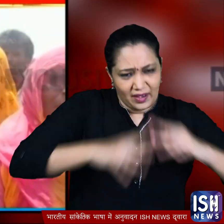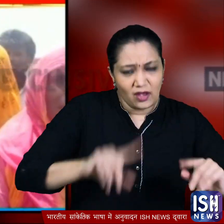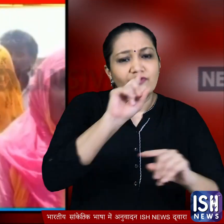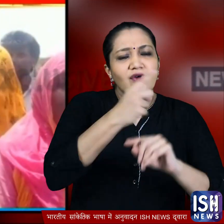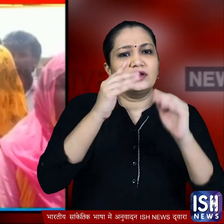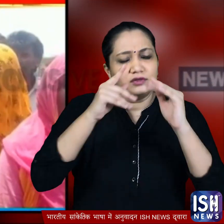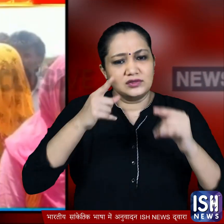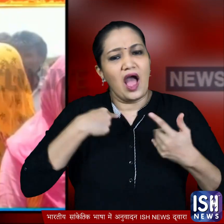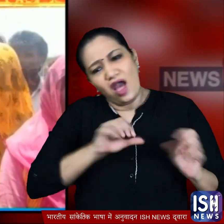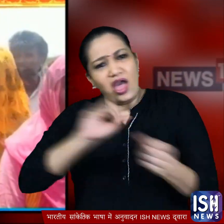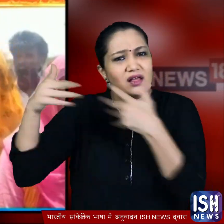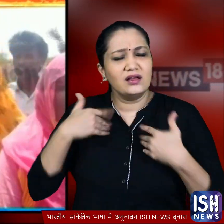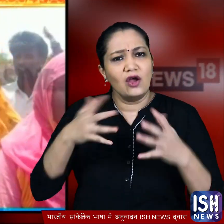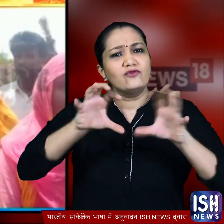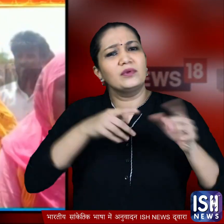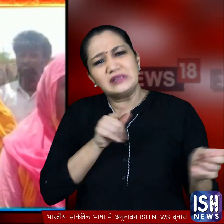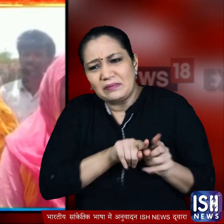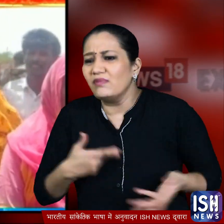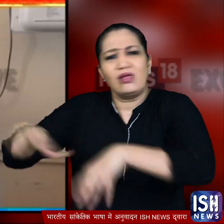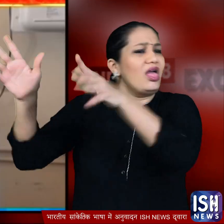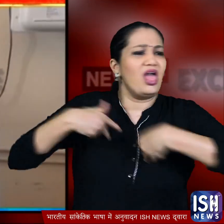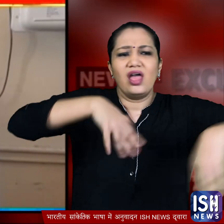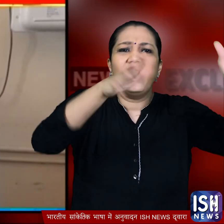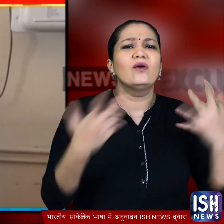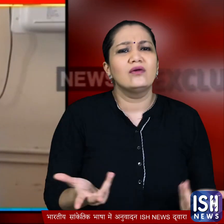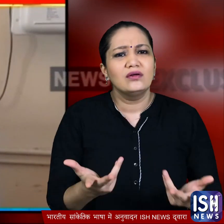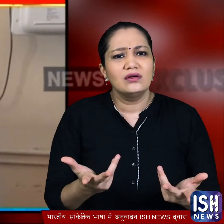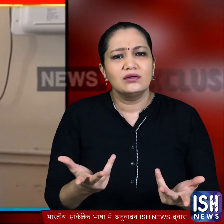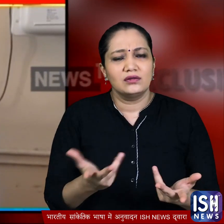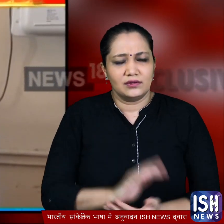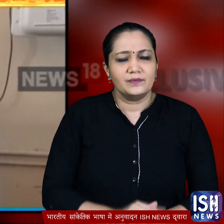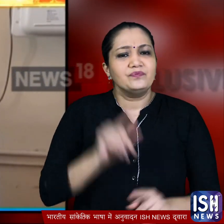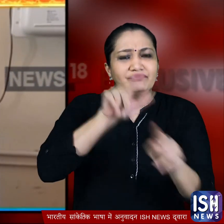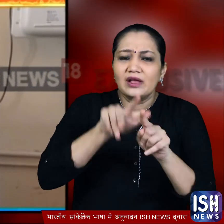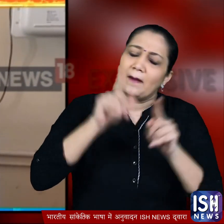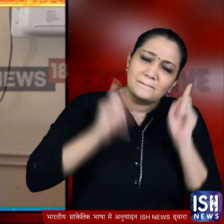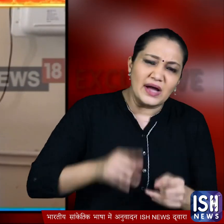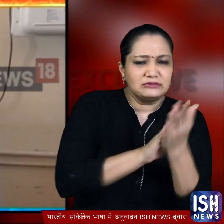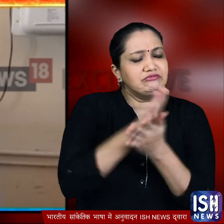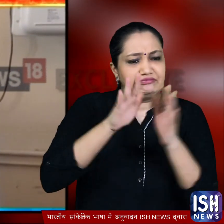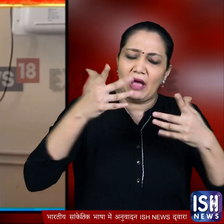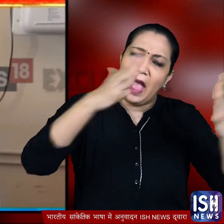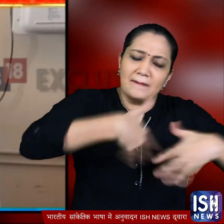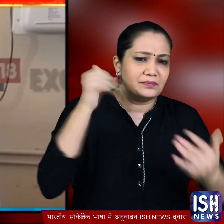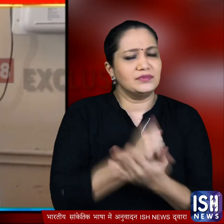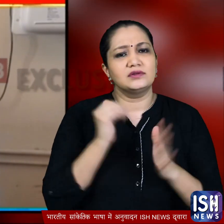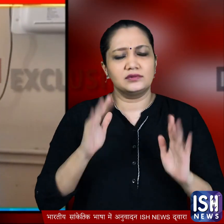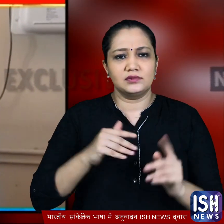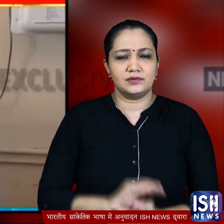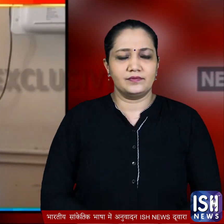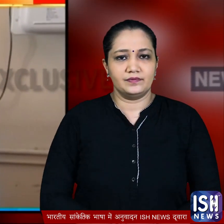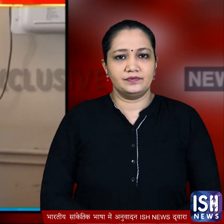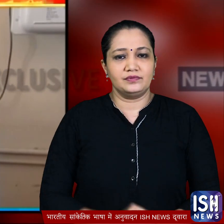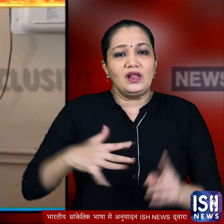भग जाओ फुटबॉल की तरह, कल आया और आज भग जाओ। वहीं प्रशासन ने दो टूक कहा कि जमीन तो खाली होकर ही रहेगी। अतिक्रमण